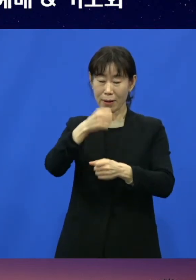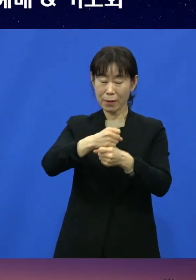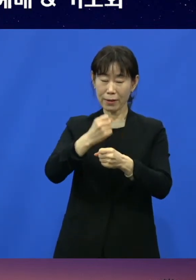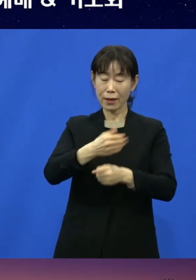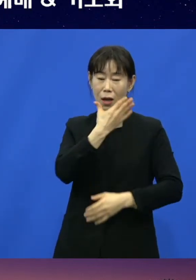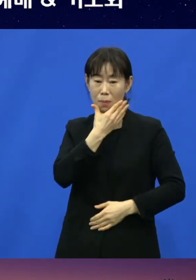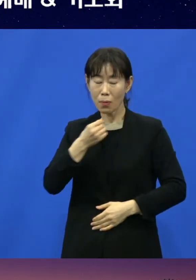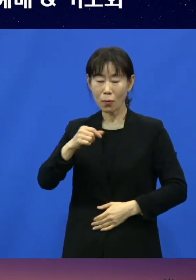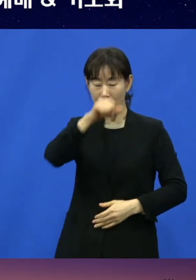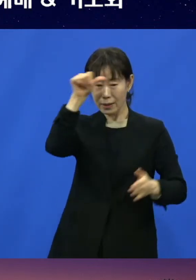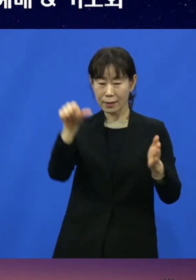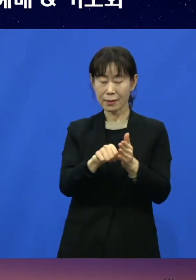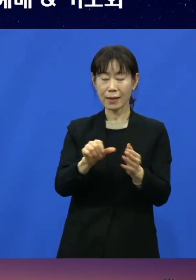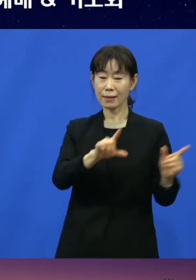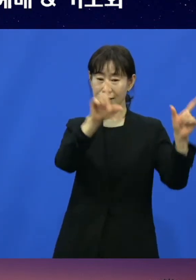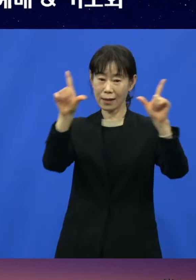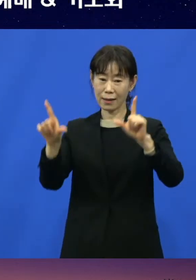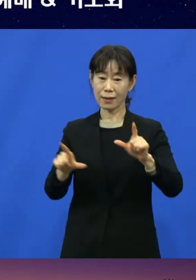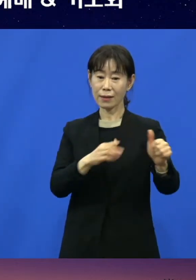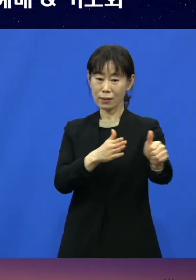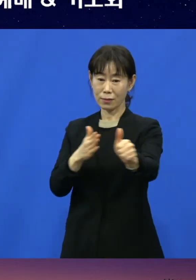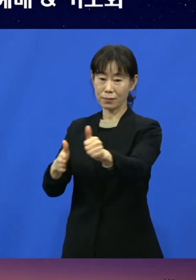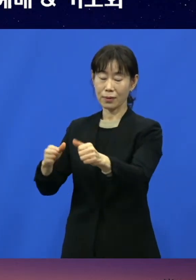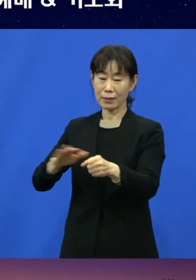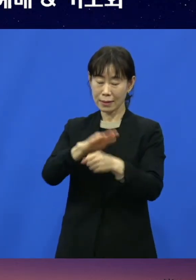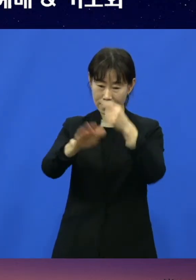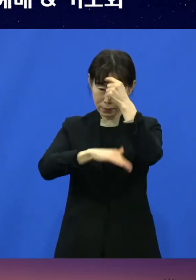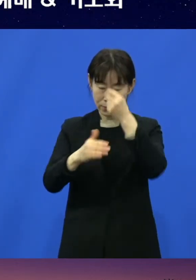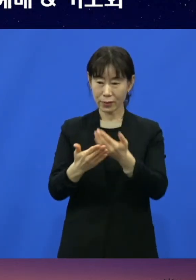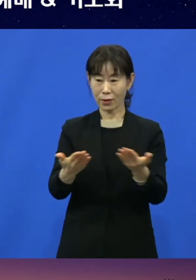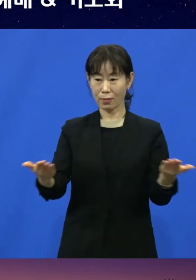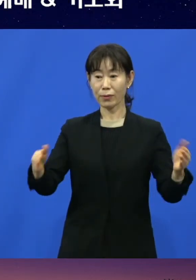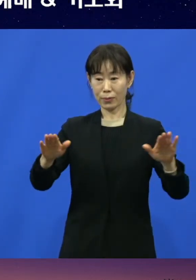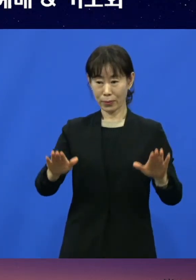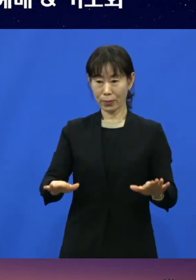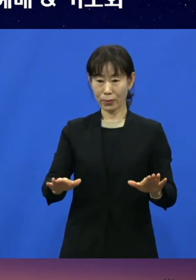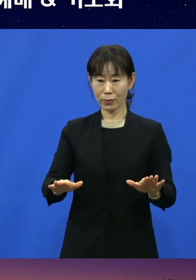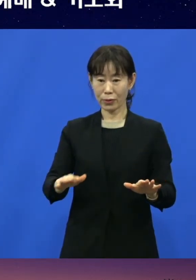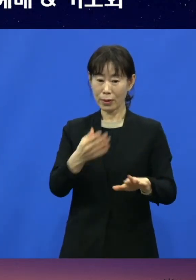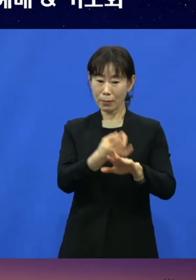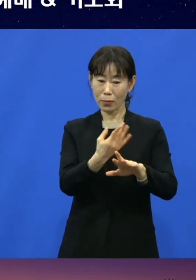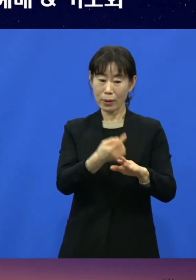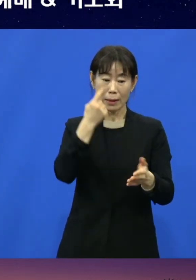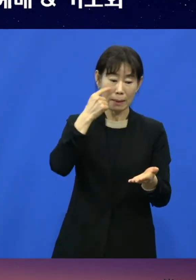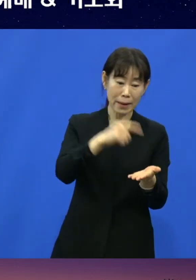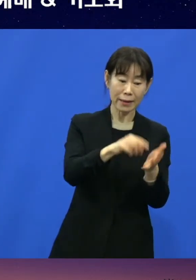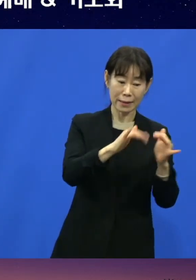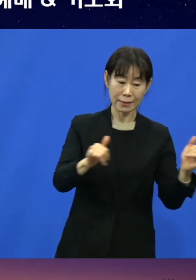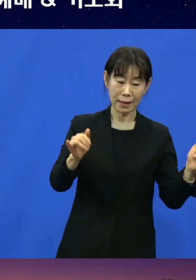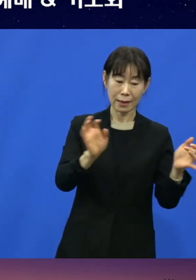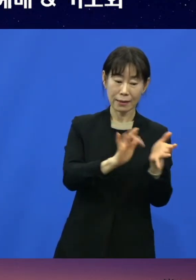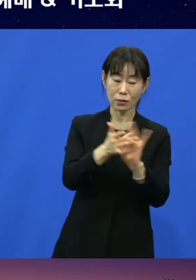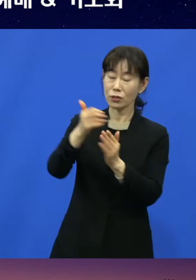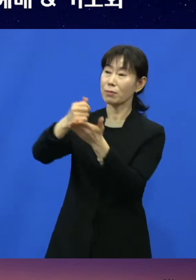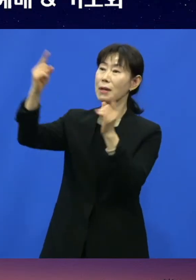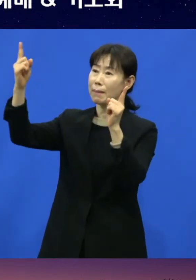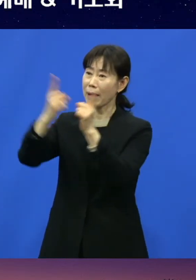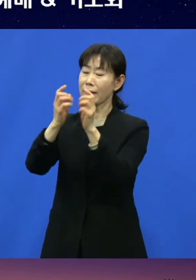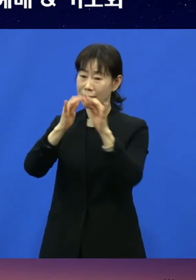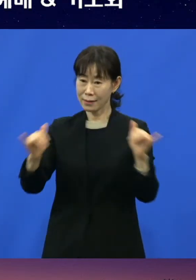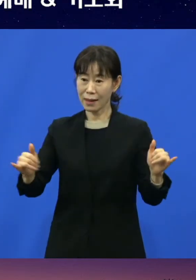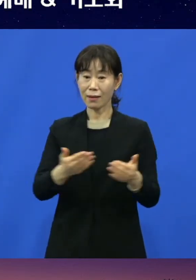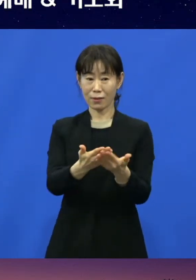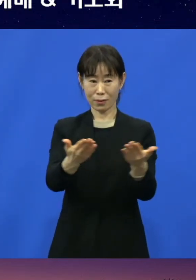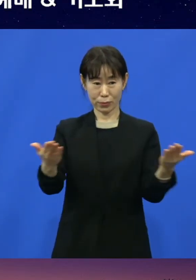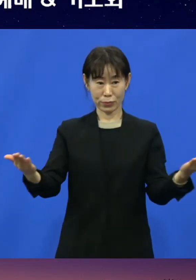살게 될 줄로 믿습니다. 사랑하는 성도 여러분, 오늘 우리는 그 보화를 발견한 자들인 줄로 믿습니다. 그게